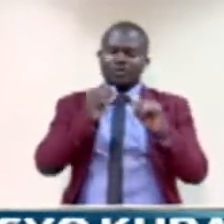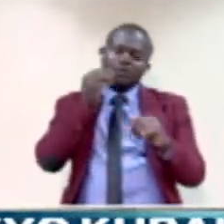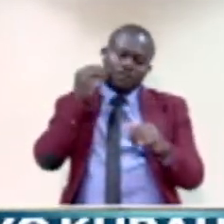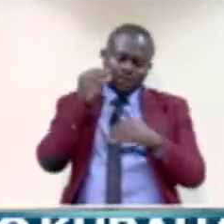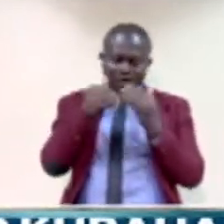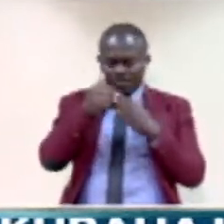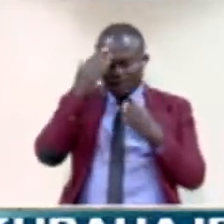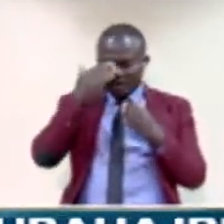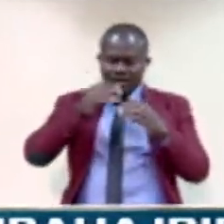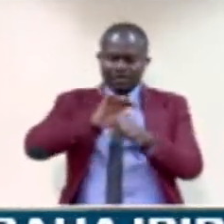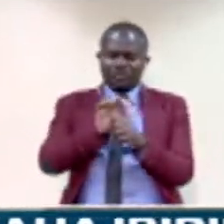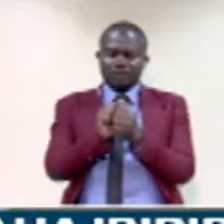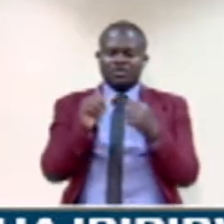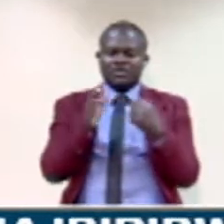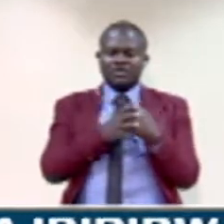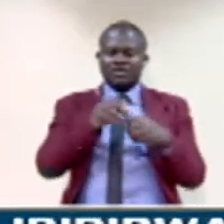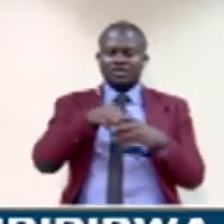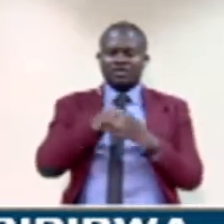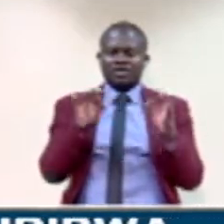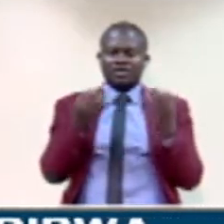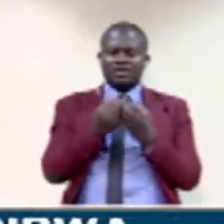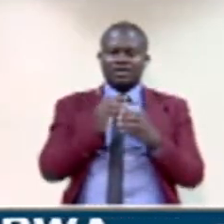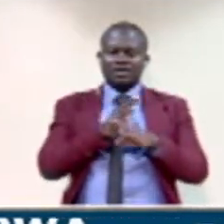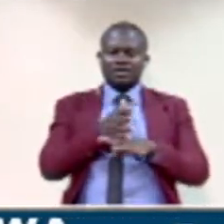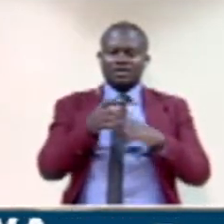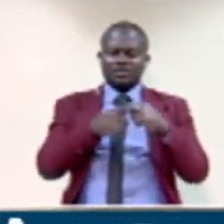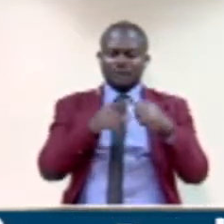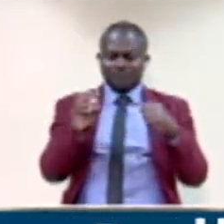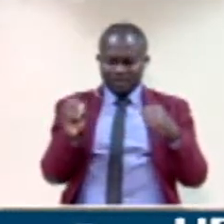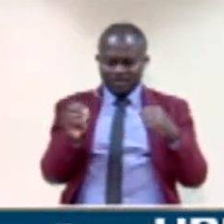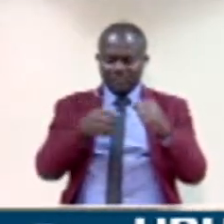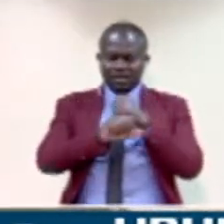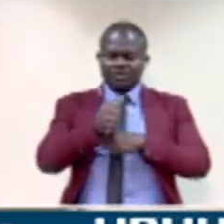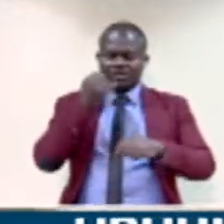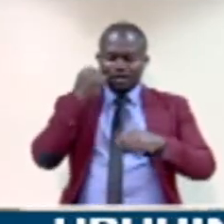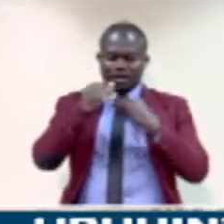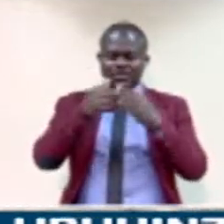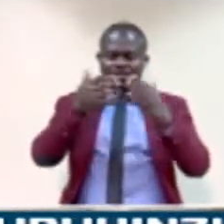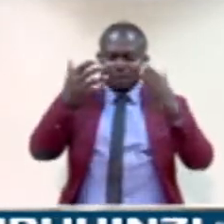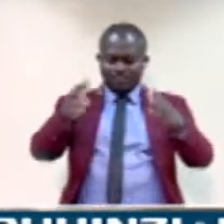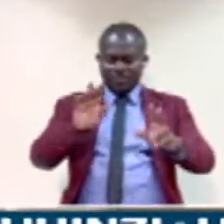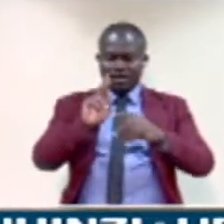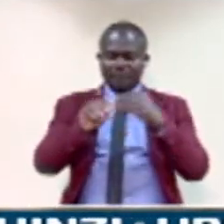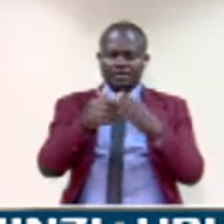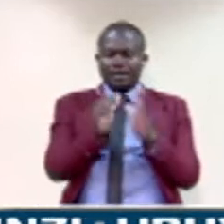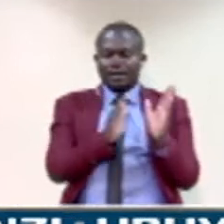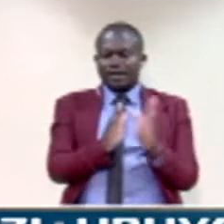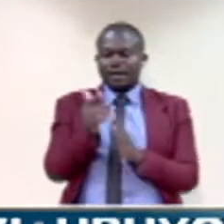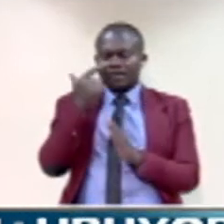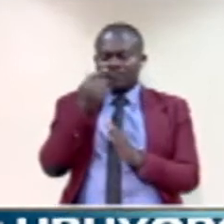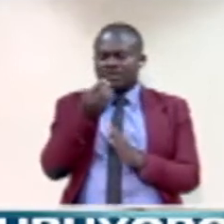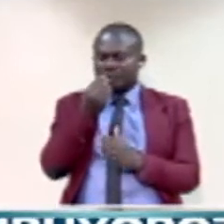cya COVID-19 kigizwe n'imiryango isaga 60,000. Iki gikorwa nikirangira, abaturage bateganyijwe bakabona